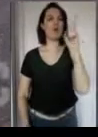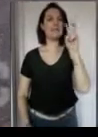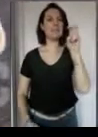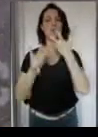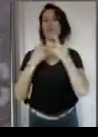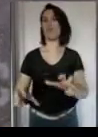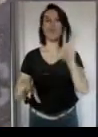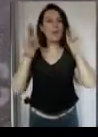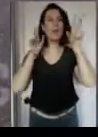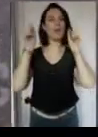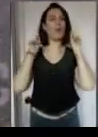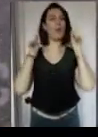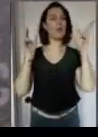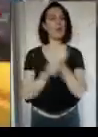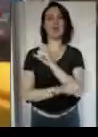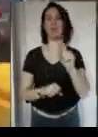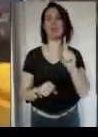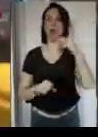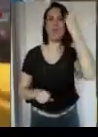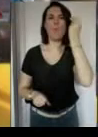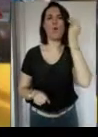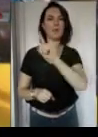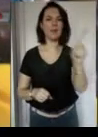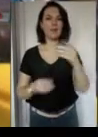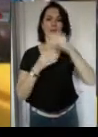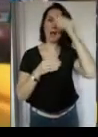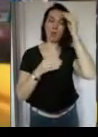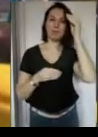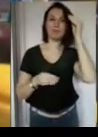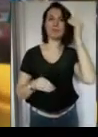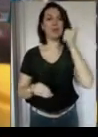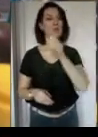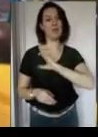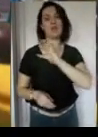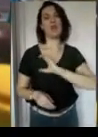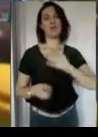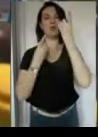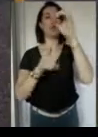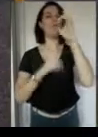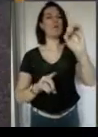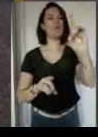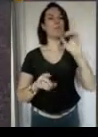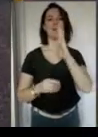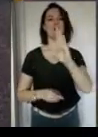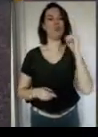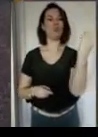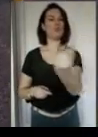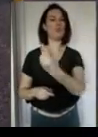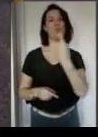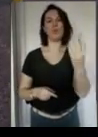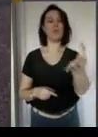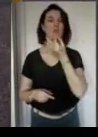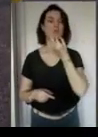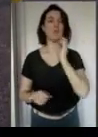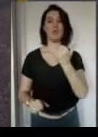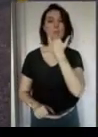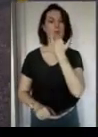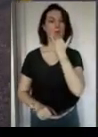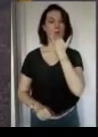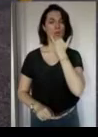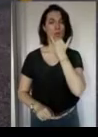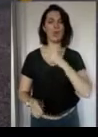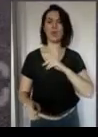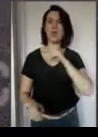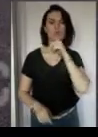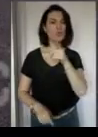méprendre. Un jour, c'est trop. C'est sûr, il va sa peau. Un déclic se fait dans son cerveau. Dans la vie, on n'est jamais un